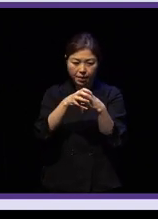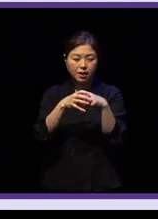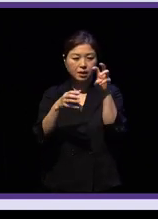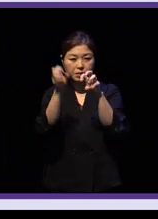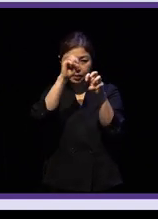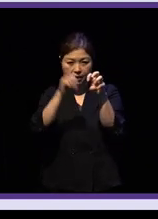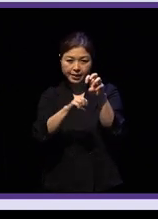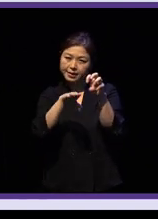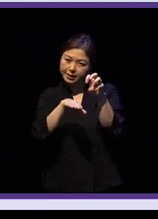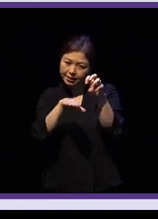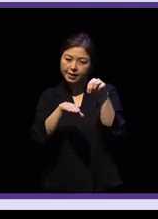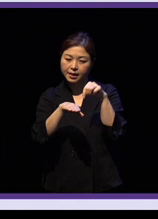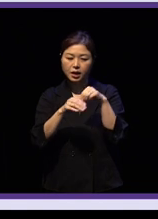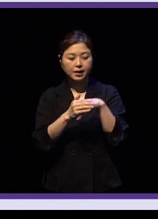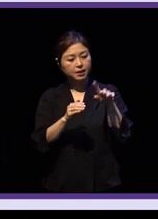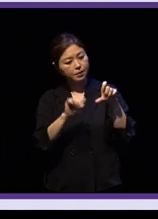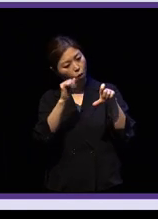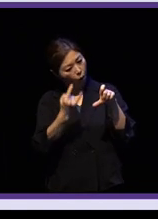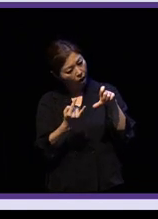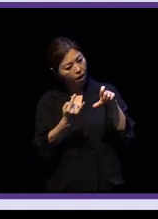30% 이내 15회를